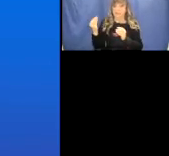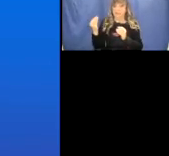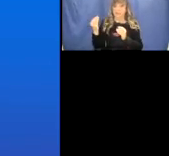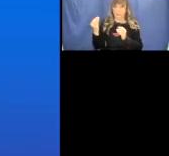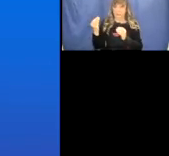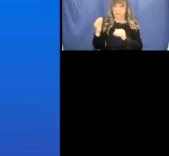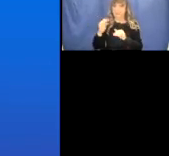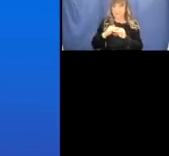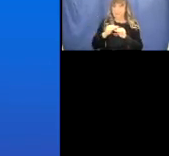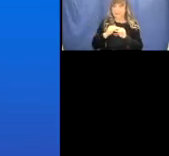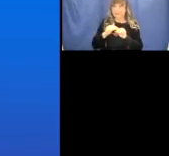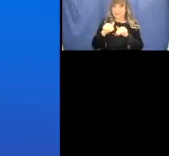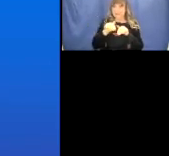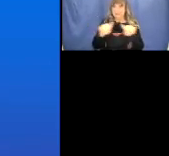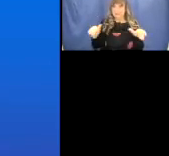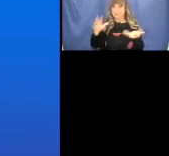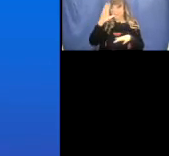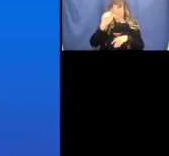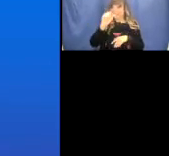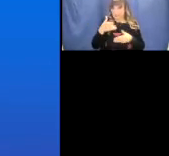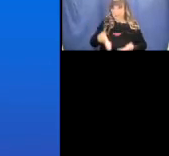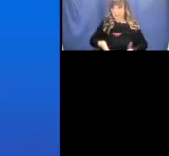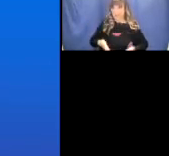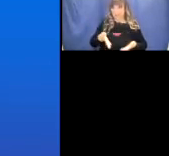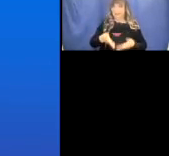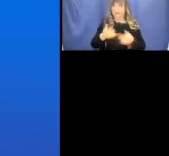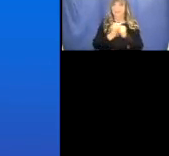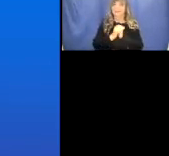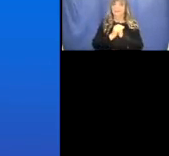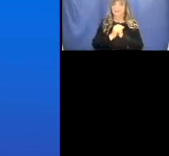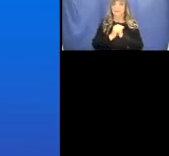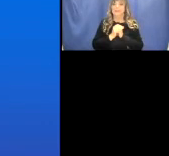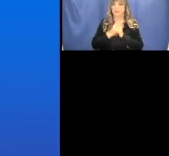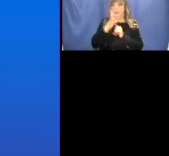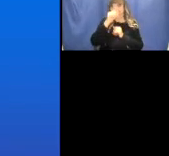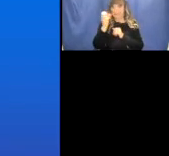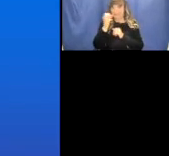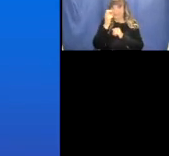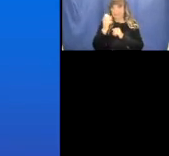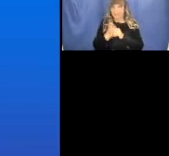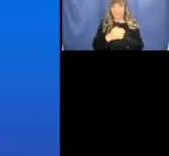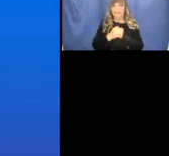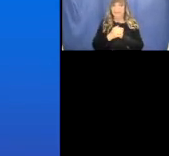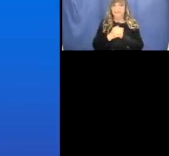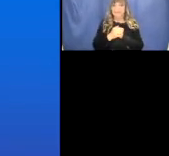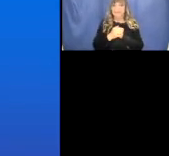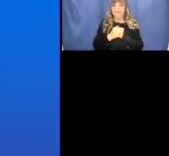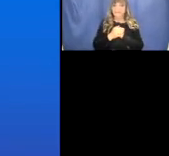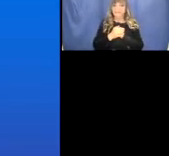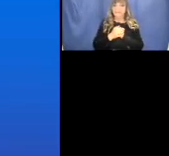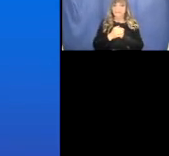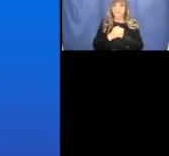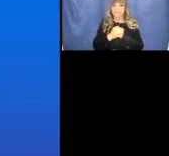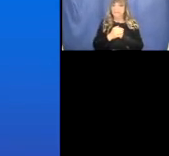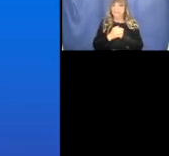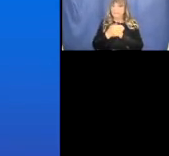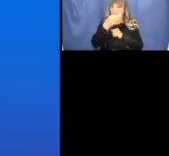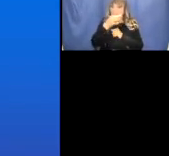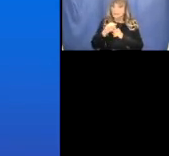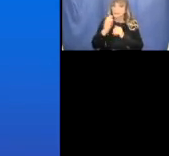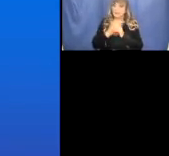museale di ateneo dell'università di firenze e riuscì